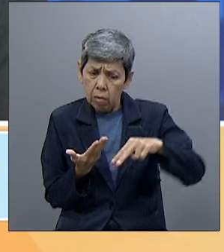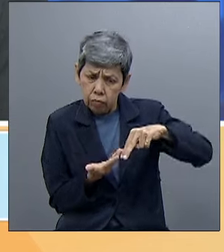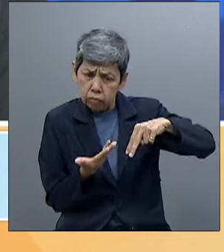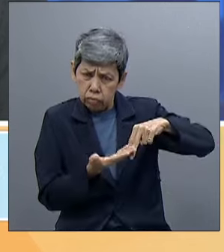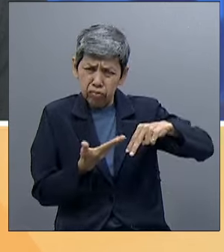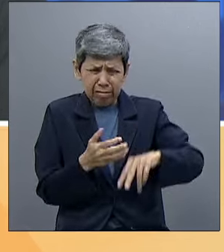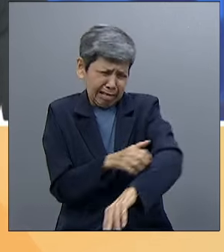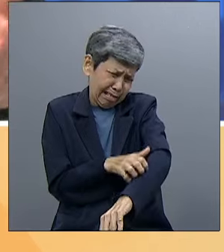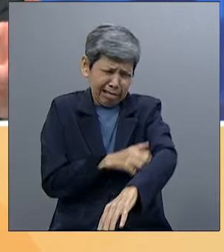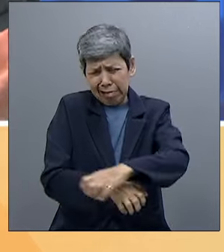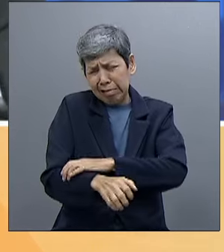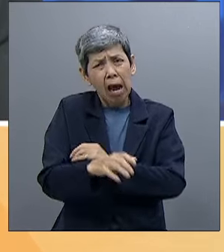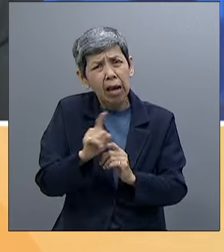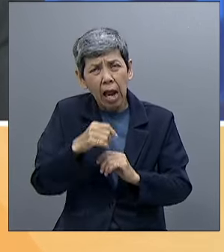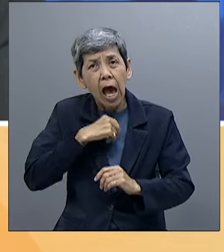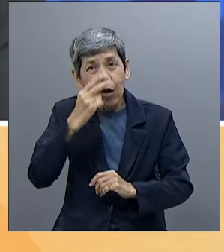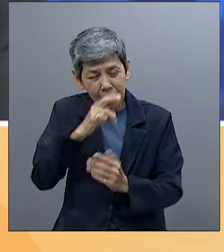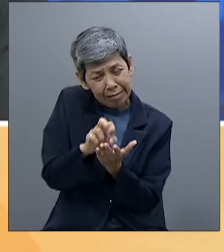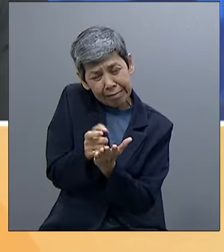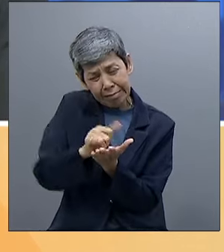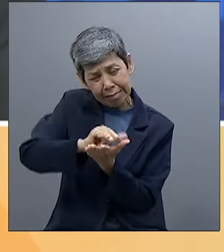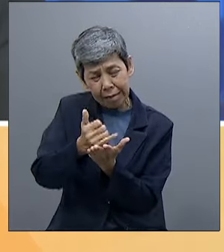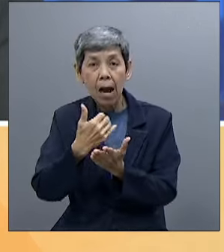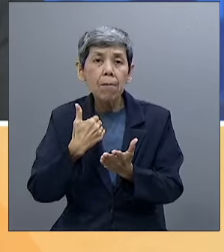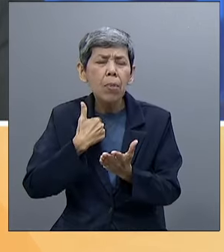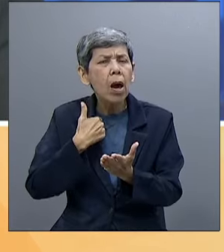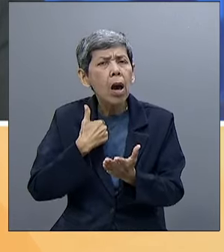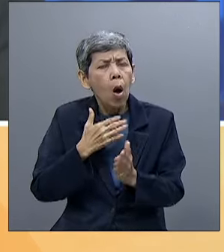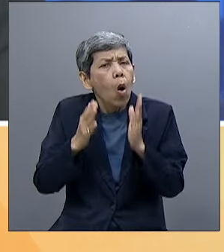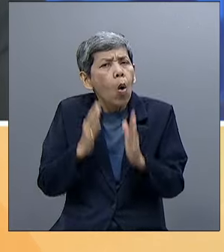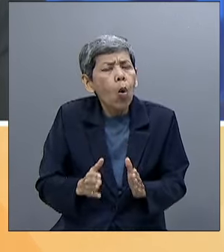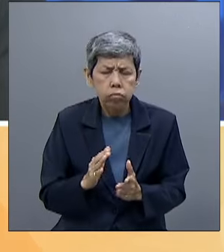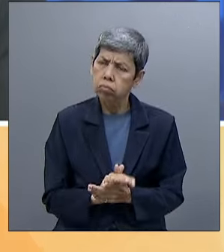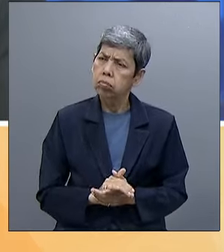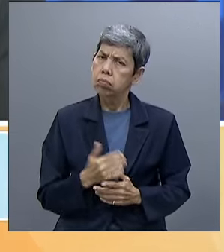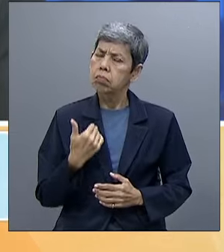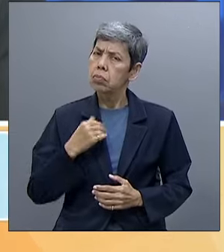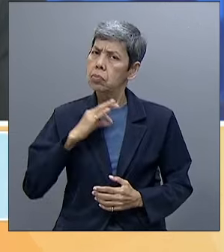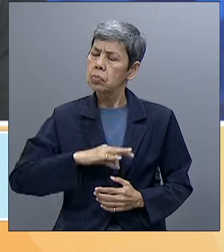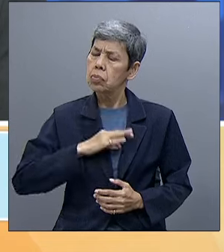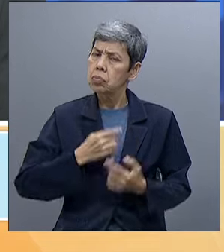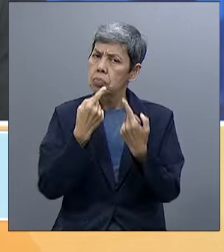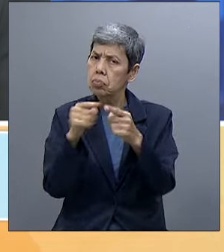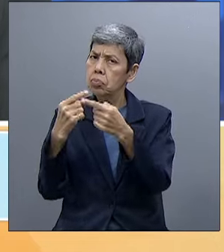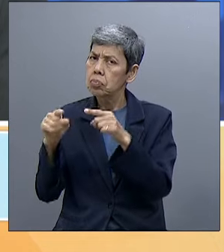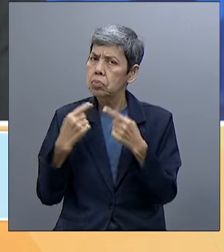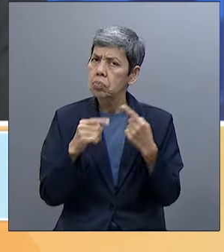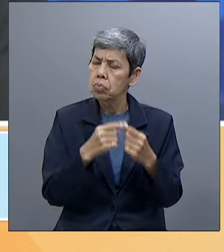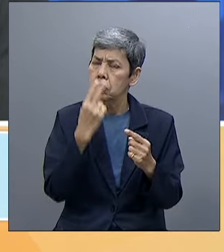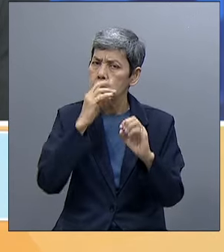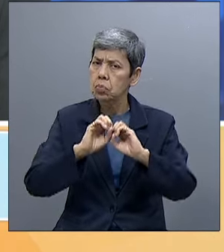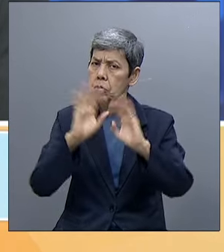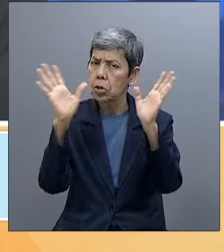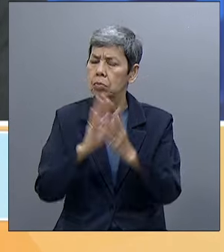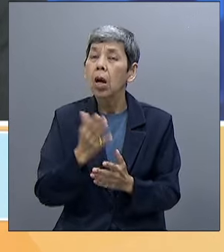เนี่ยอาการมันจะยังไงคือเมื่อกี้ฟังที่อาจารย์เล่าเนี่ยพอจะเห็นภาพแต่สำหรับบางคนเนี่ยมันก็จะมีความรู้สึกที่แตกต่างกันแล้วมันไม่ค่อยชัดเจน